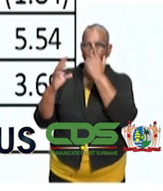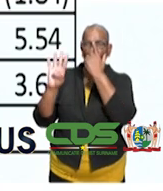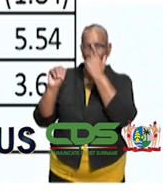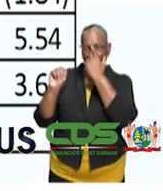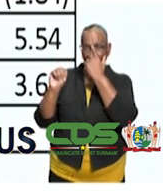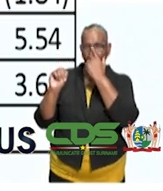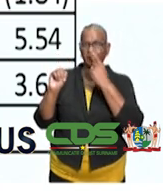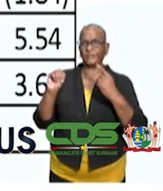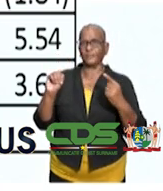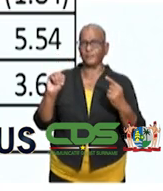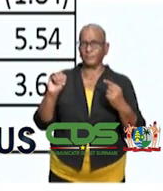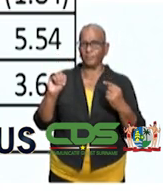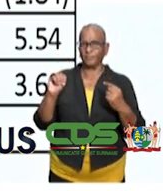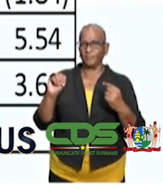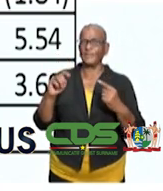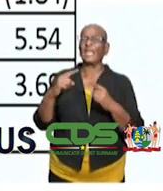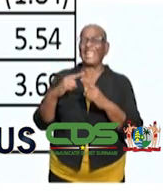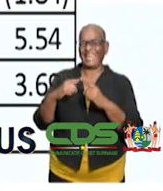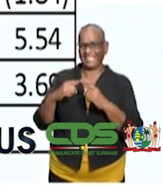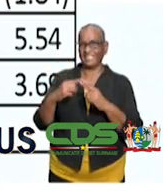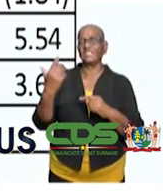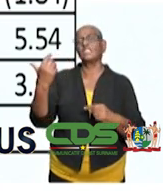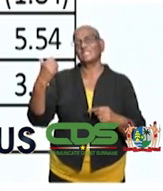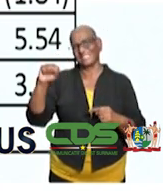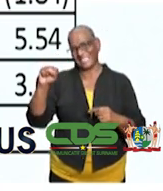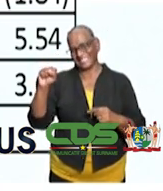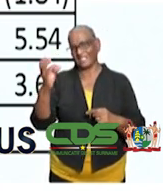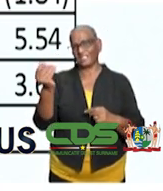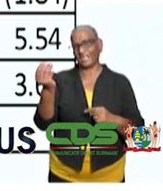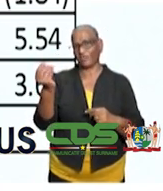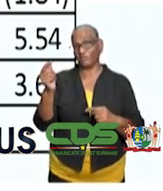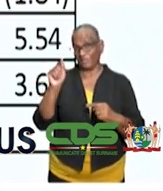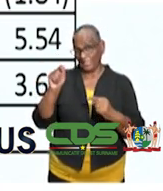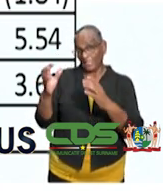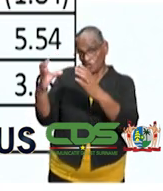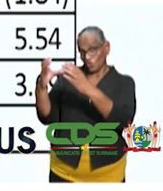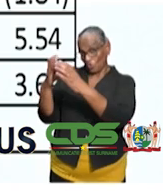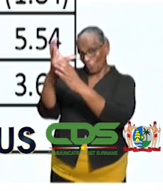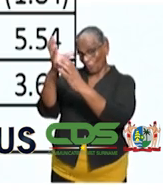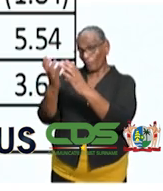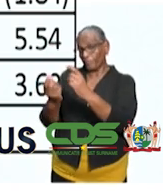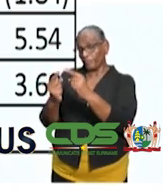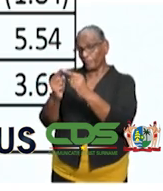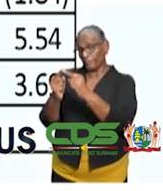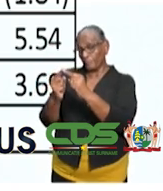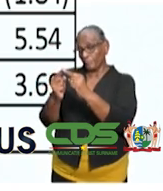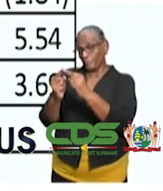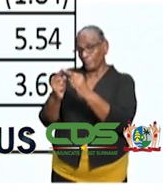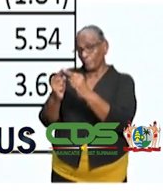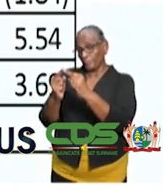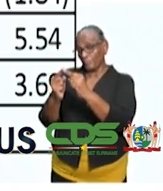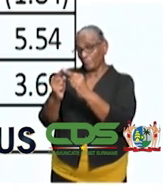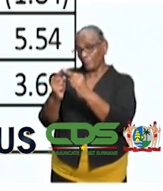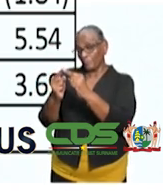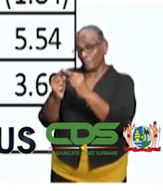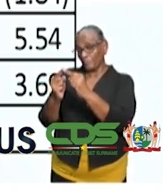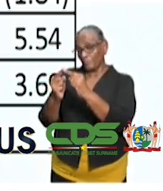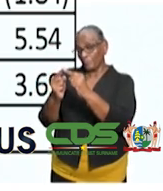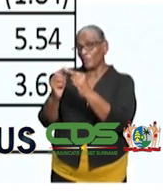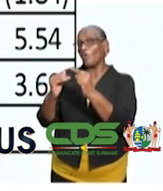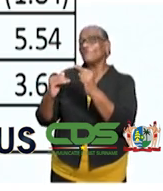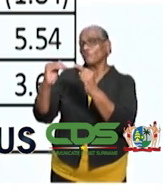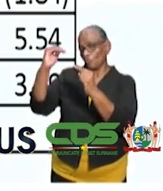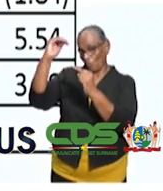40 en tariefgroep 60. Voor deze tariefgroepen zal de